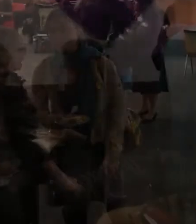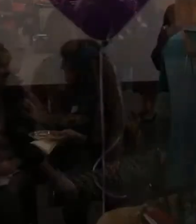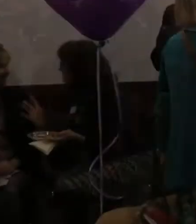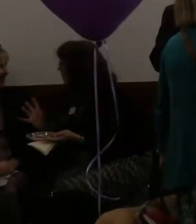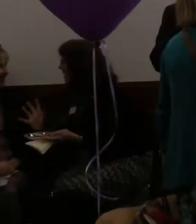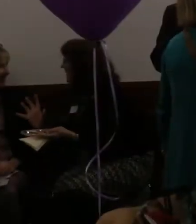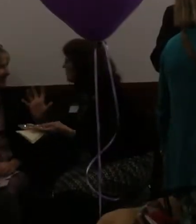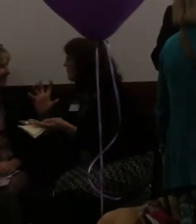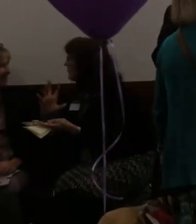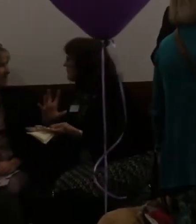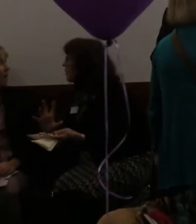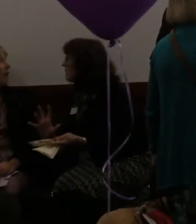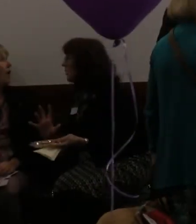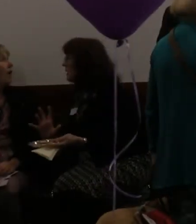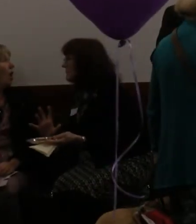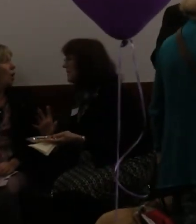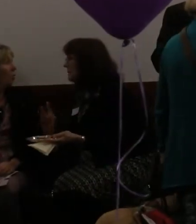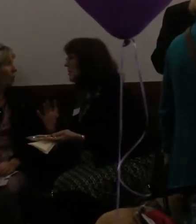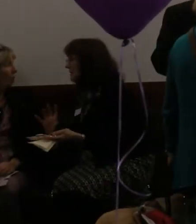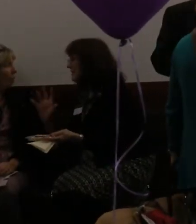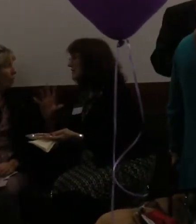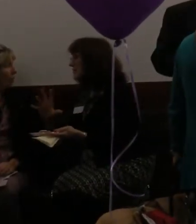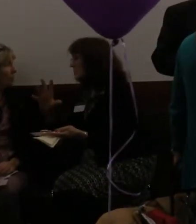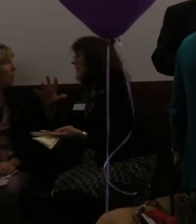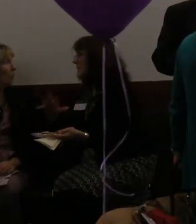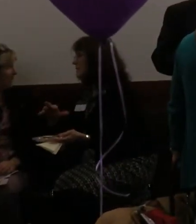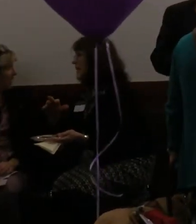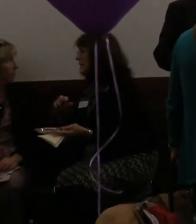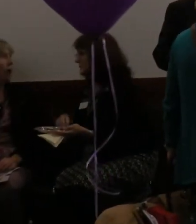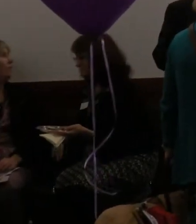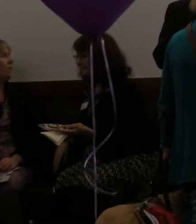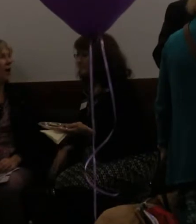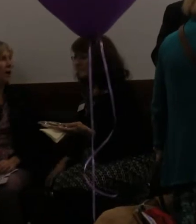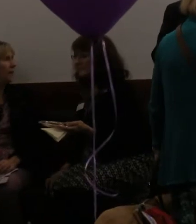Bó bá fẹ́ jó synchro system ṣòǹgbọ́.